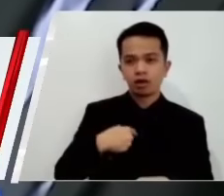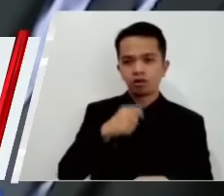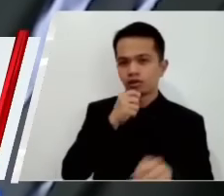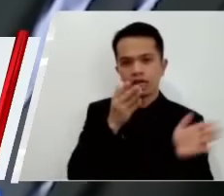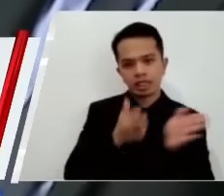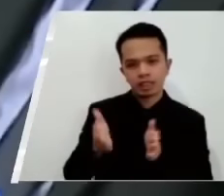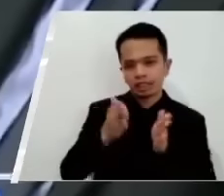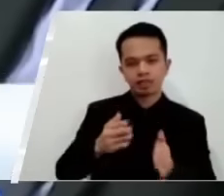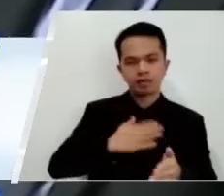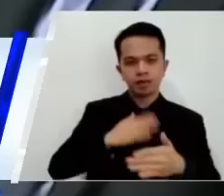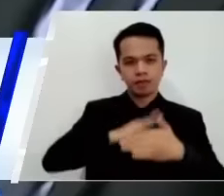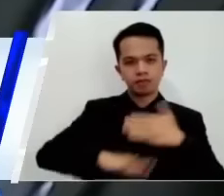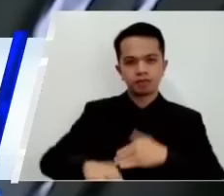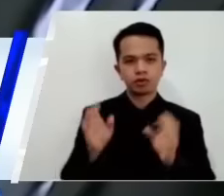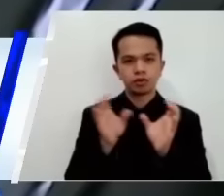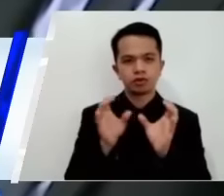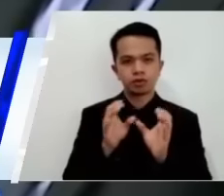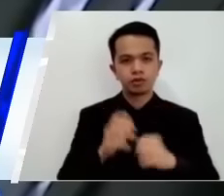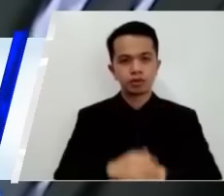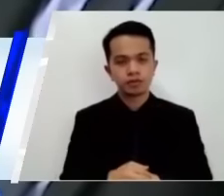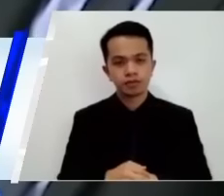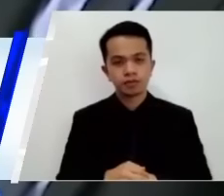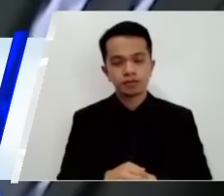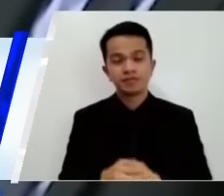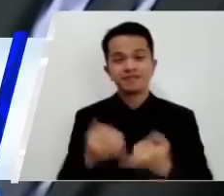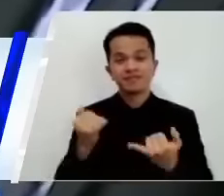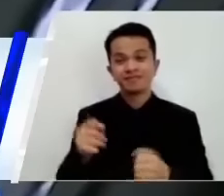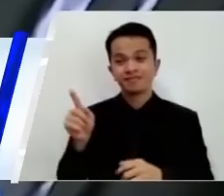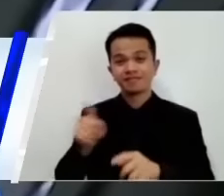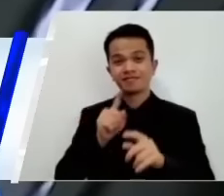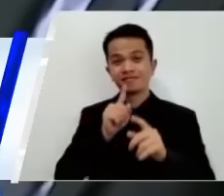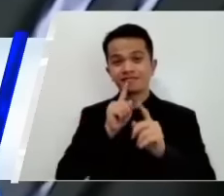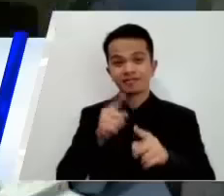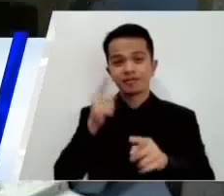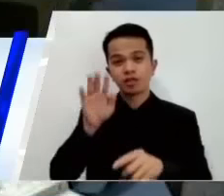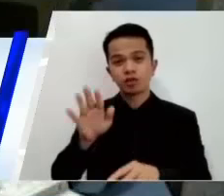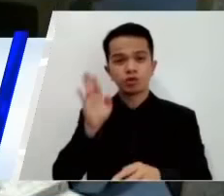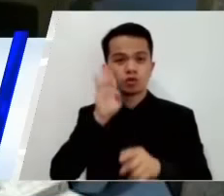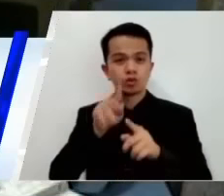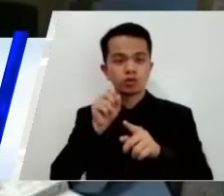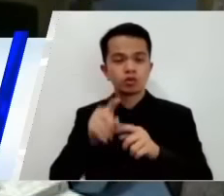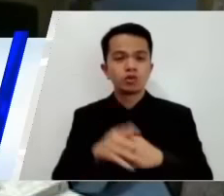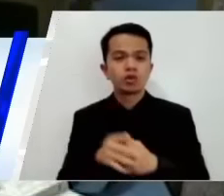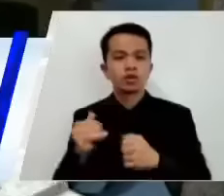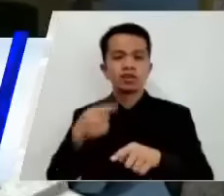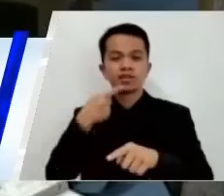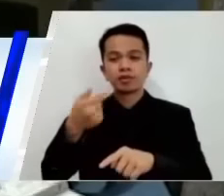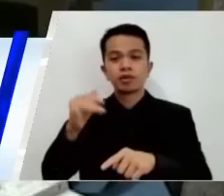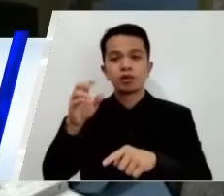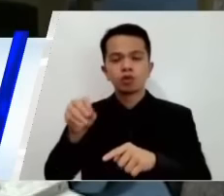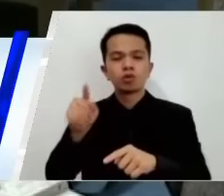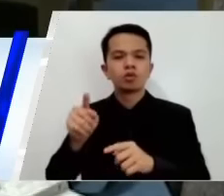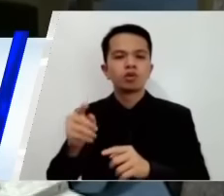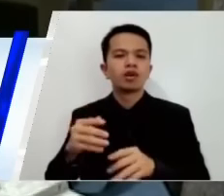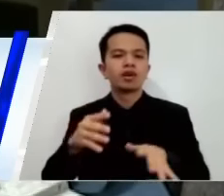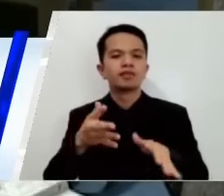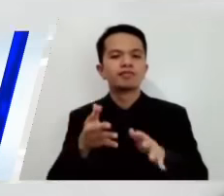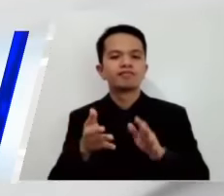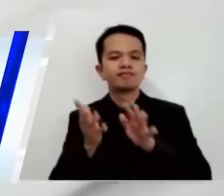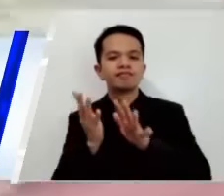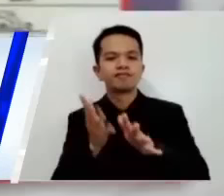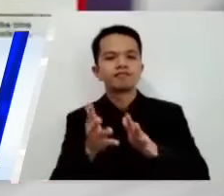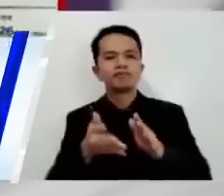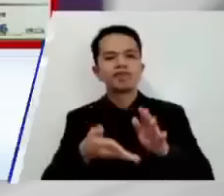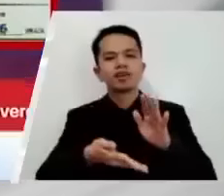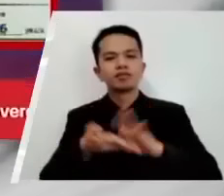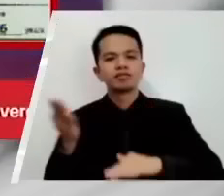ko po. Gayun din sa mga sinasabing kapatid ni Guo. Ang sabi kasi dati ni Guo, iniwan siya ng kanyang ina pagkaluwal pa lang sa kanya.